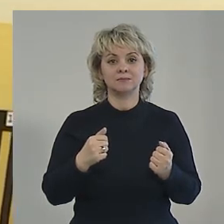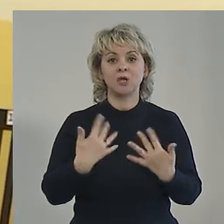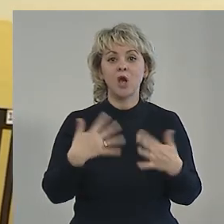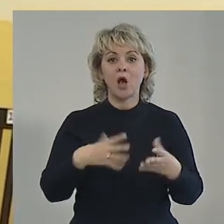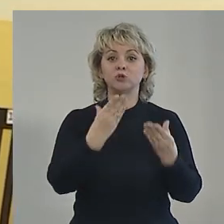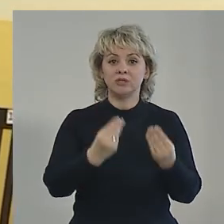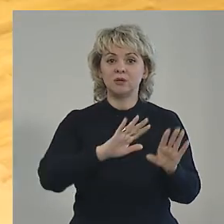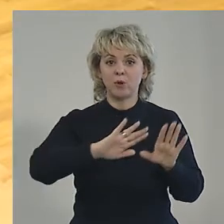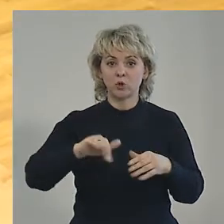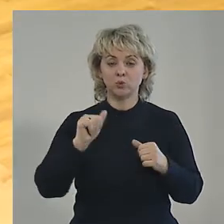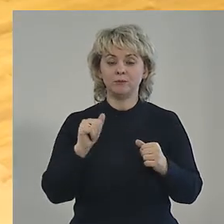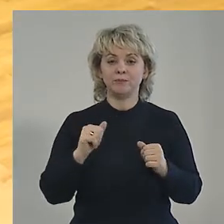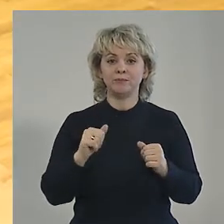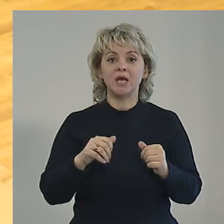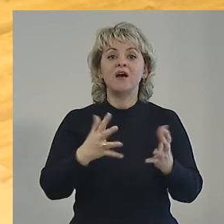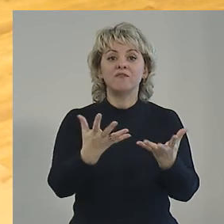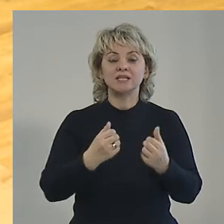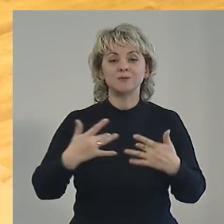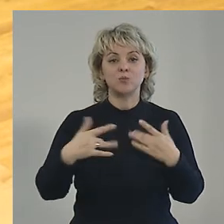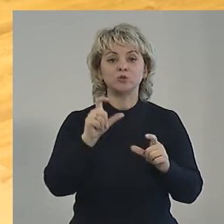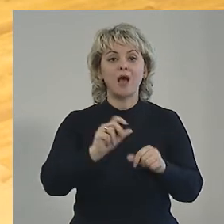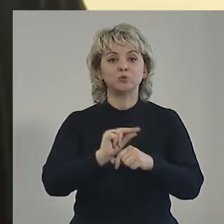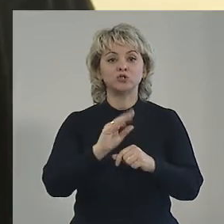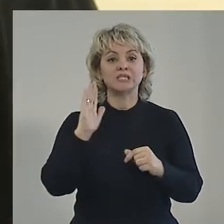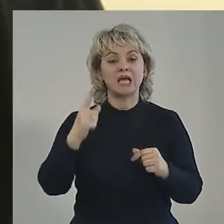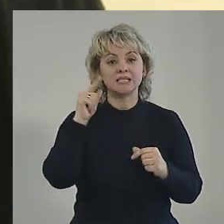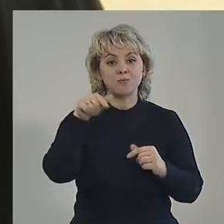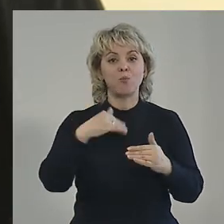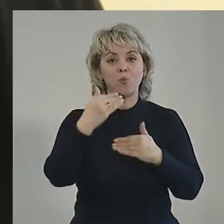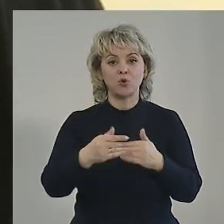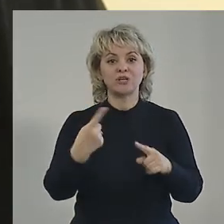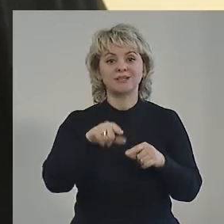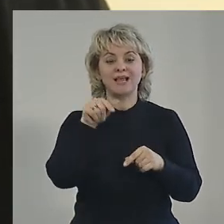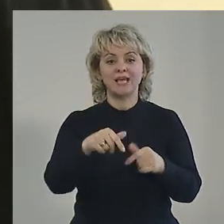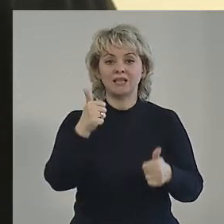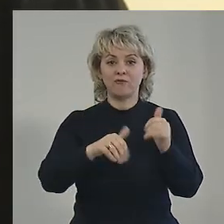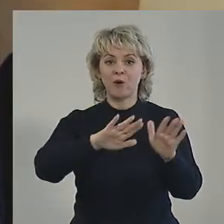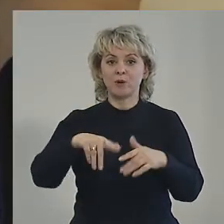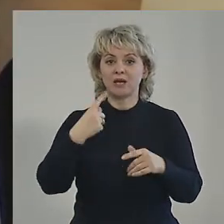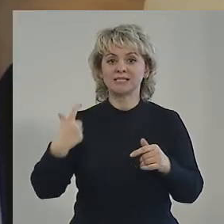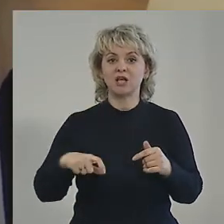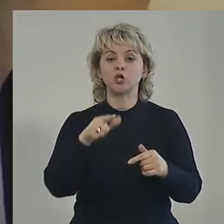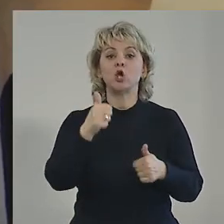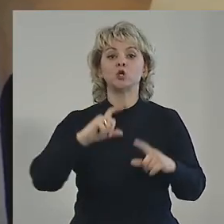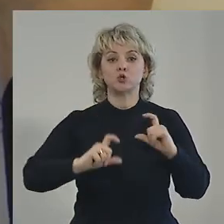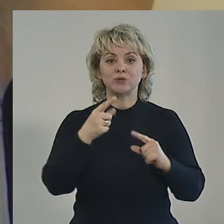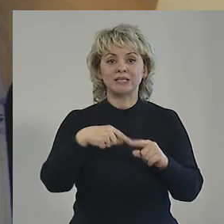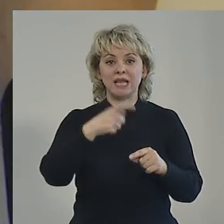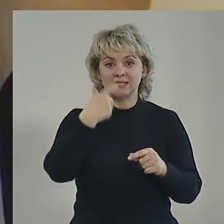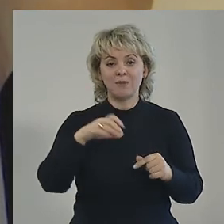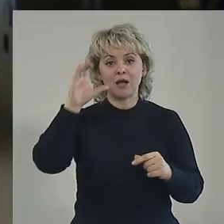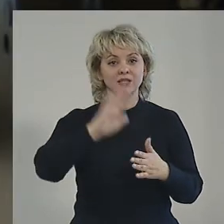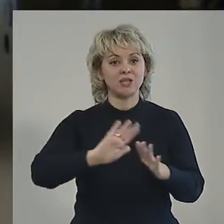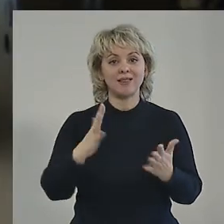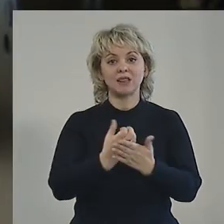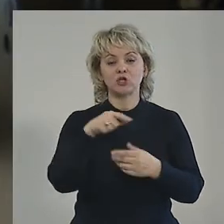Вот и день прошел. Возьмут ли актера на обучение, станет известно позже. До этого кастинг прошел в Краснодаре, но студентов для себя Академия не